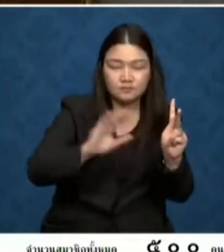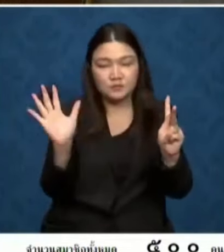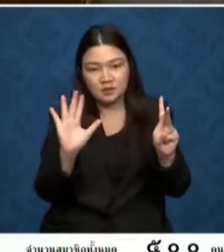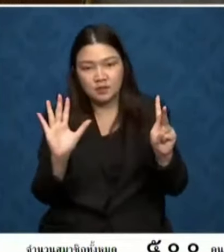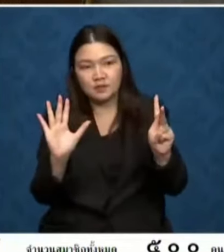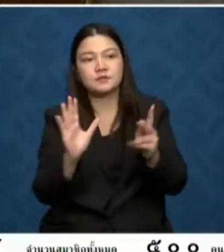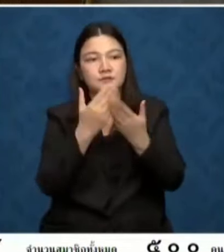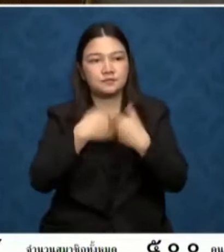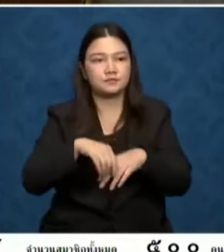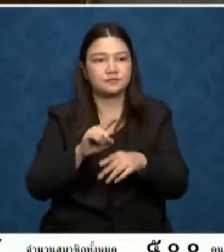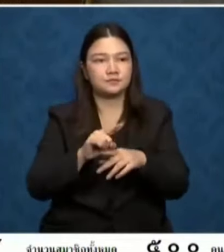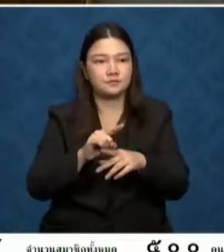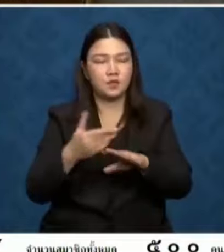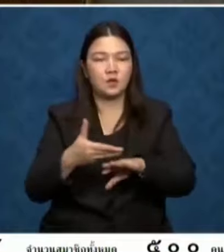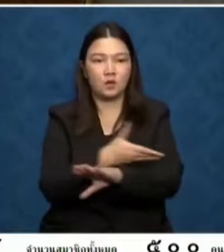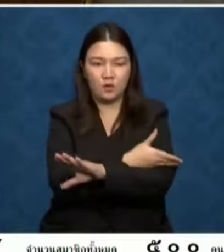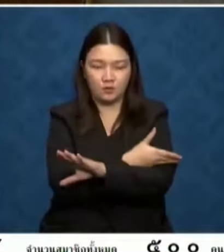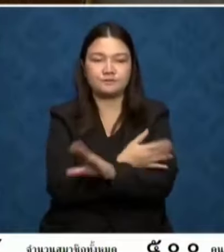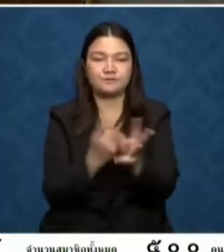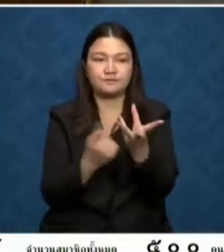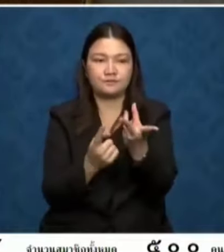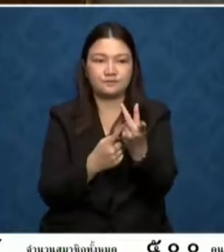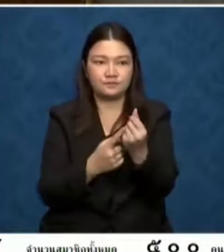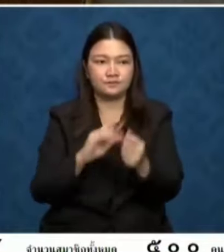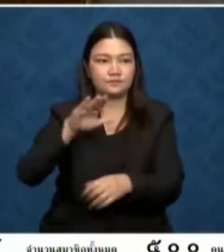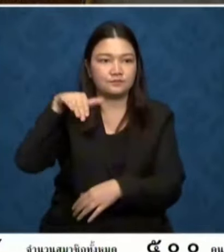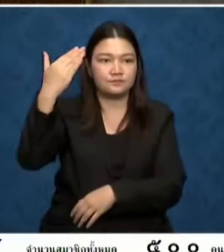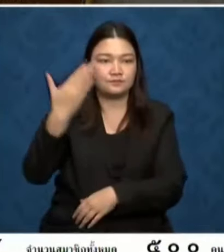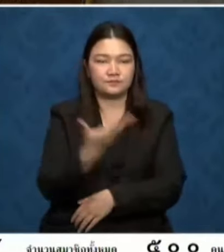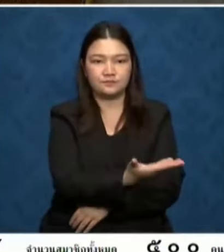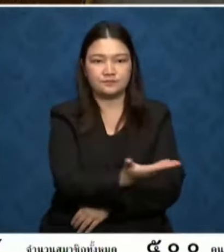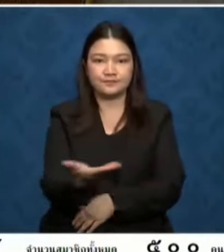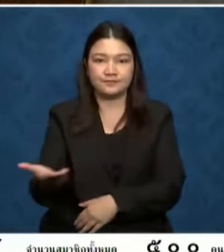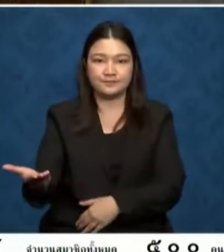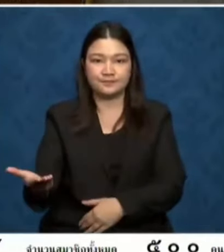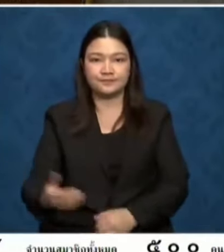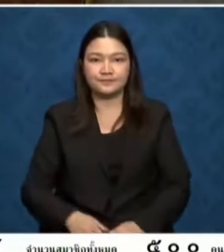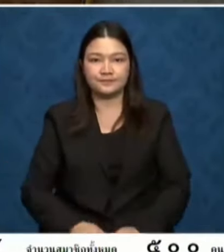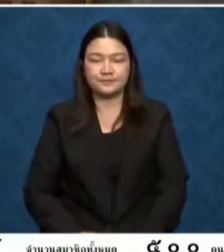ก่อนลงมติผมขอตรวจสอบองค์ประชุมครับ